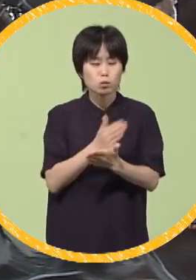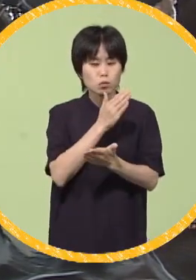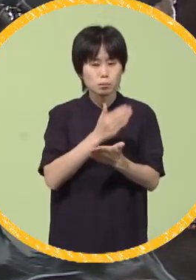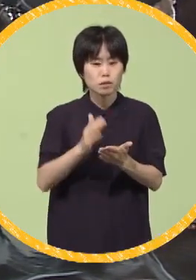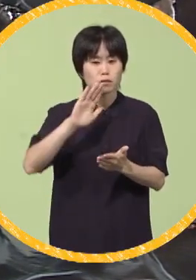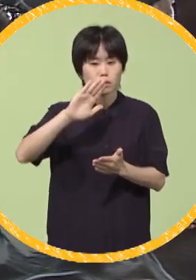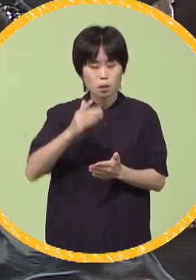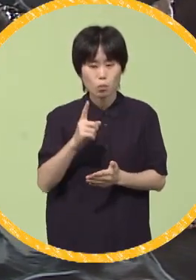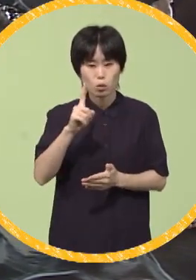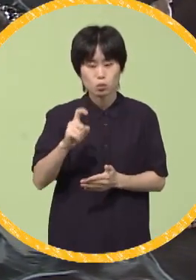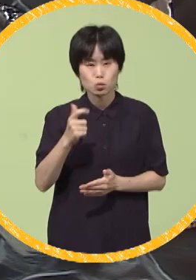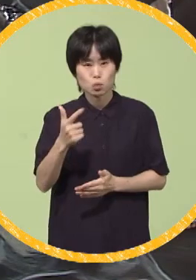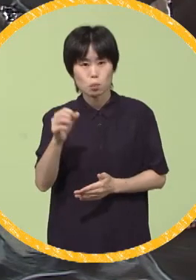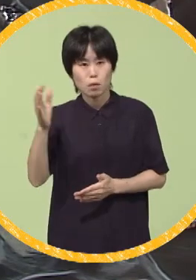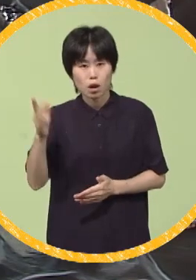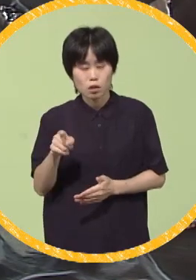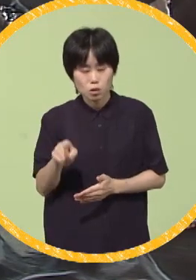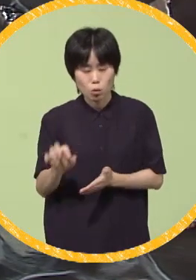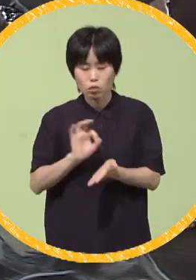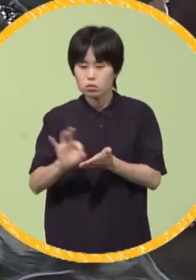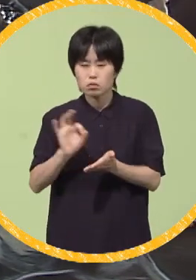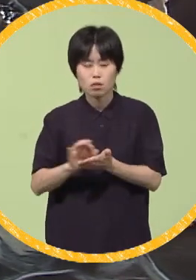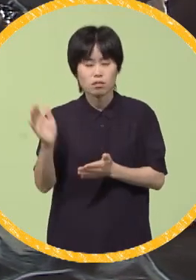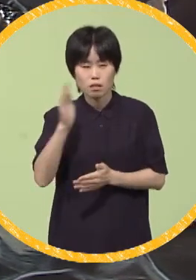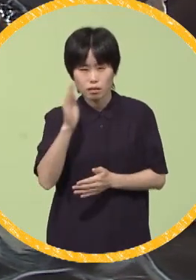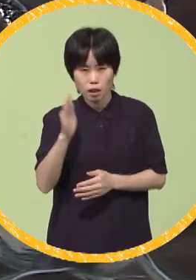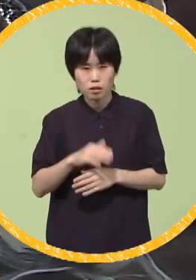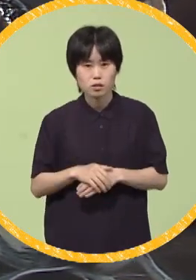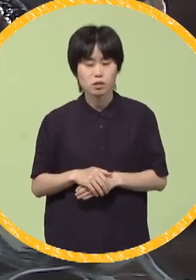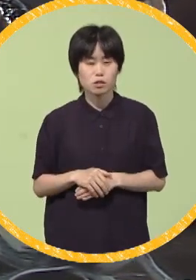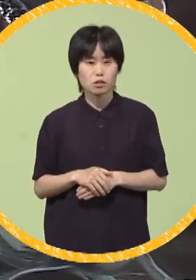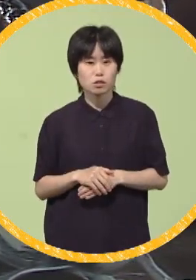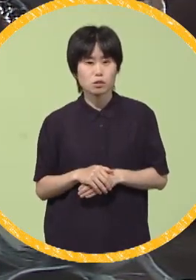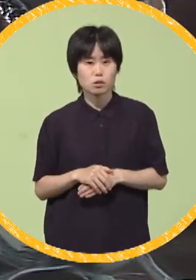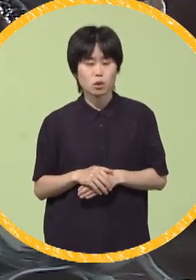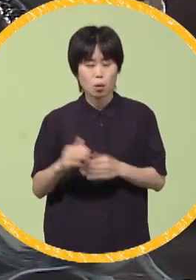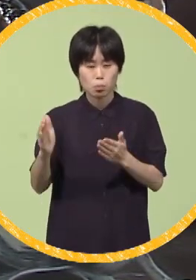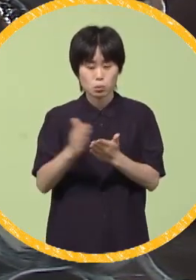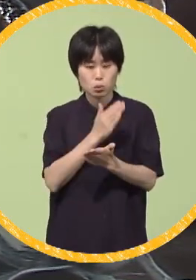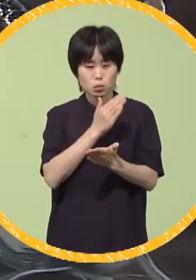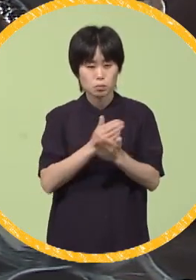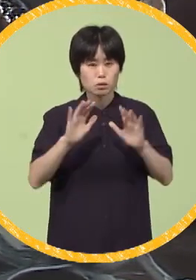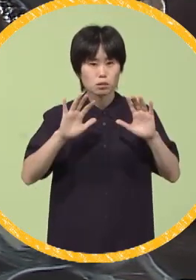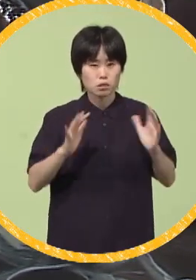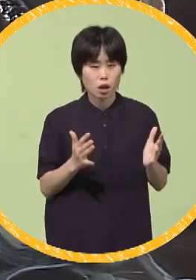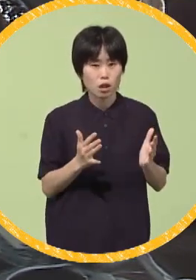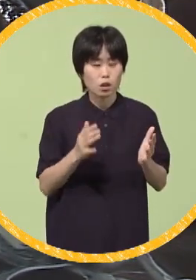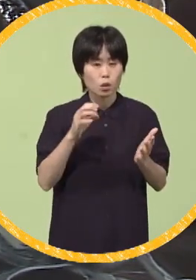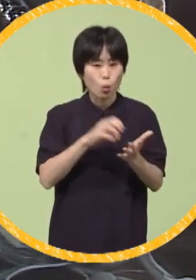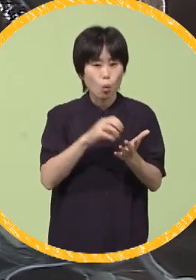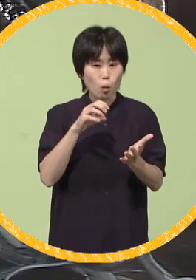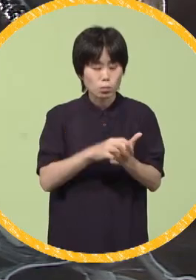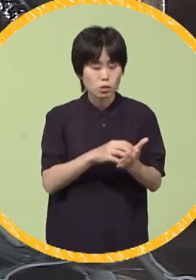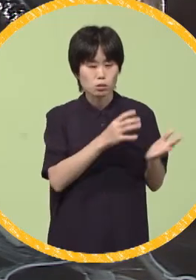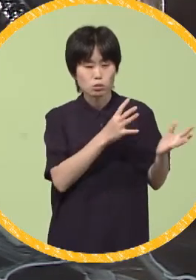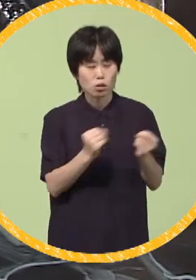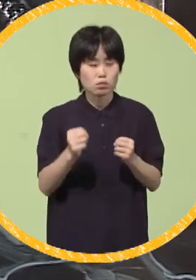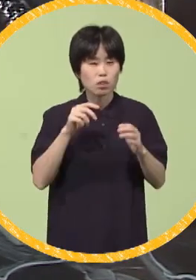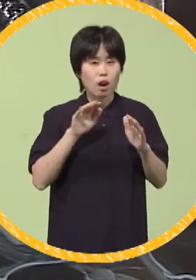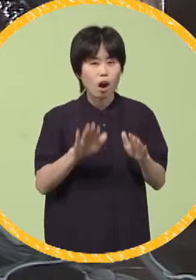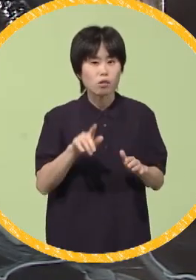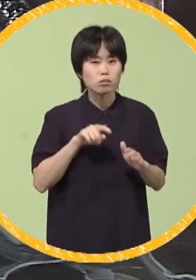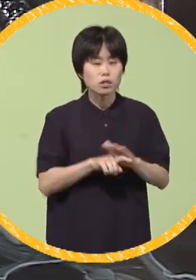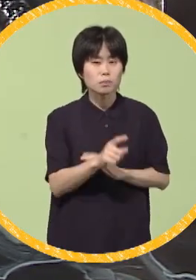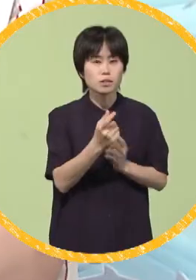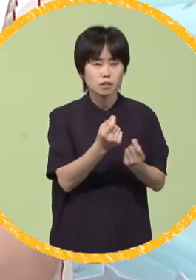しても 16% は有効利用されてないということは、分別されなかった、うん、またゴミというのもまたたくさんあるっていうわけですもん